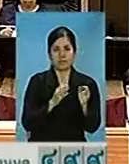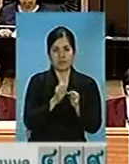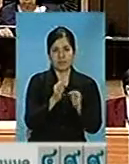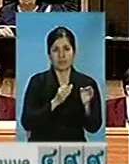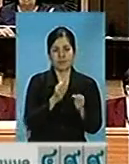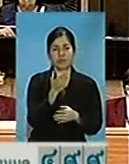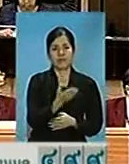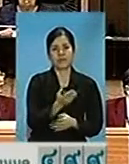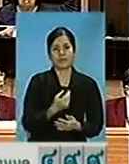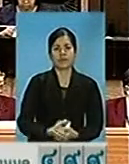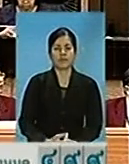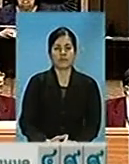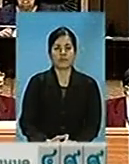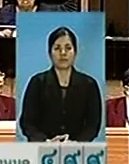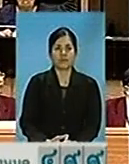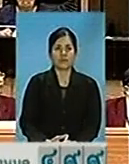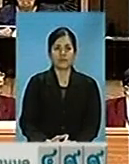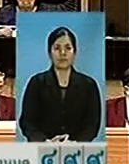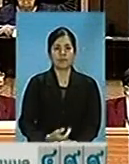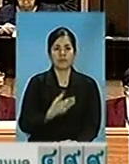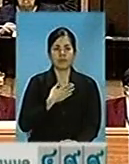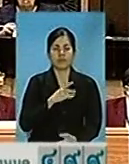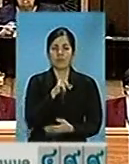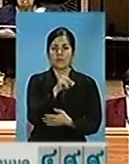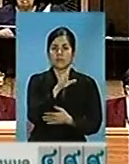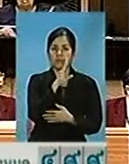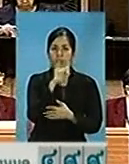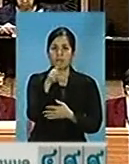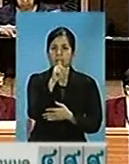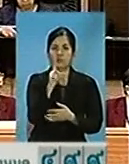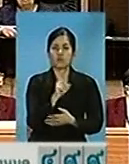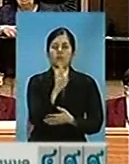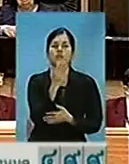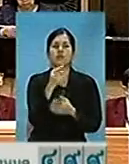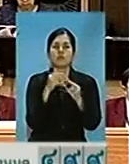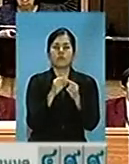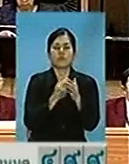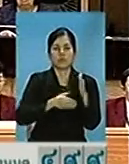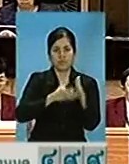นะขอสั้นๆแล้วก็ผมจะถามถ้าไม่ติดใจก็จะได้ผ่านไปมาตรา10นะ